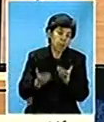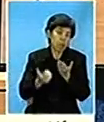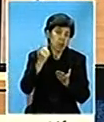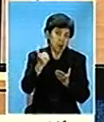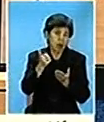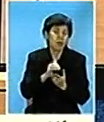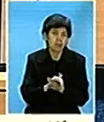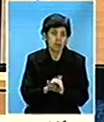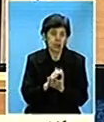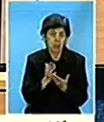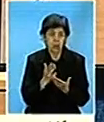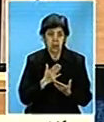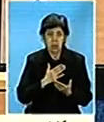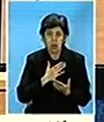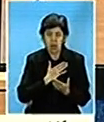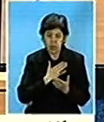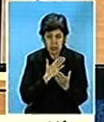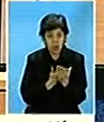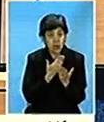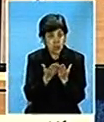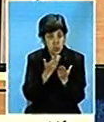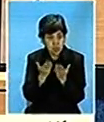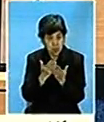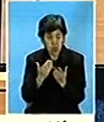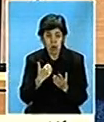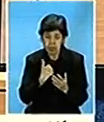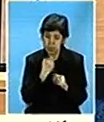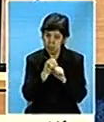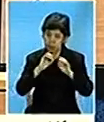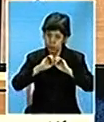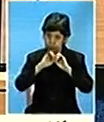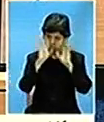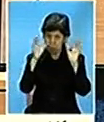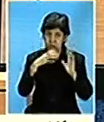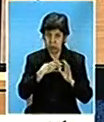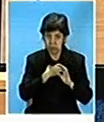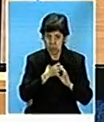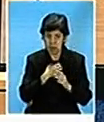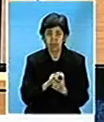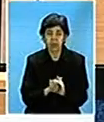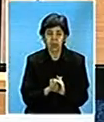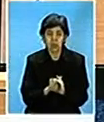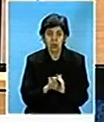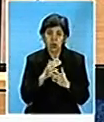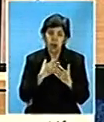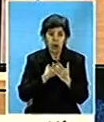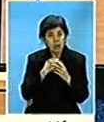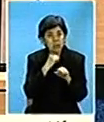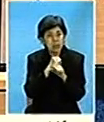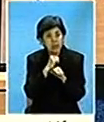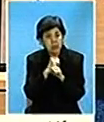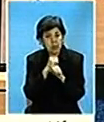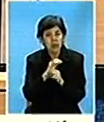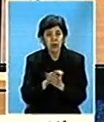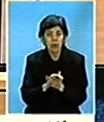เพราะฉะนั้นเพื่อให้การใช้จ่ายงบประมาณมีความโปร่งใสมากที่สุดรัฐบาลควรจะได้เข้มงวดใน